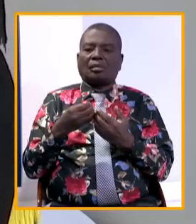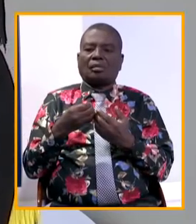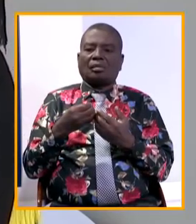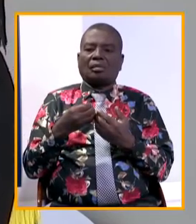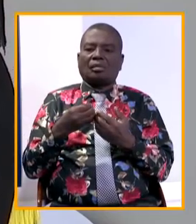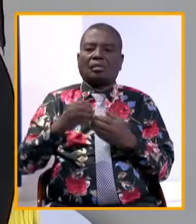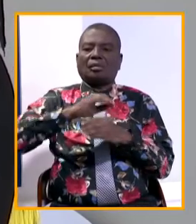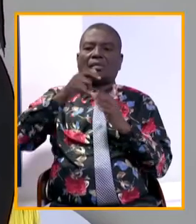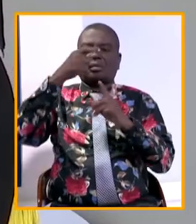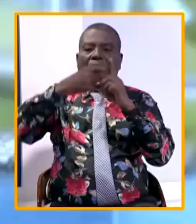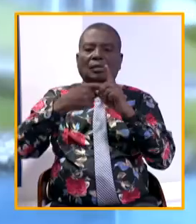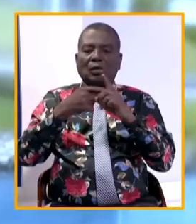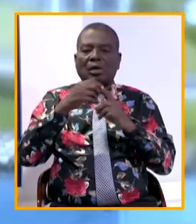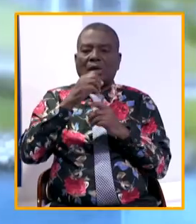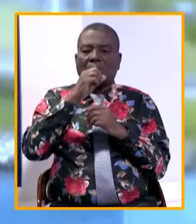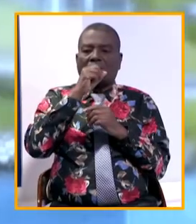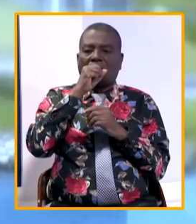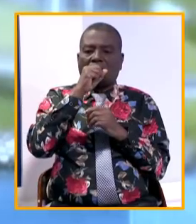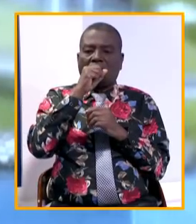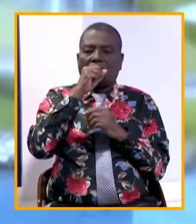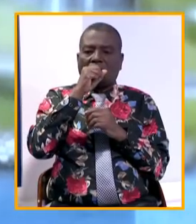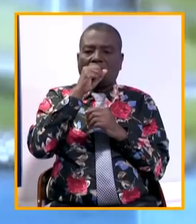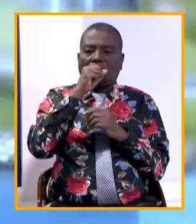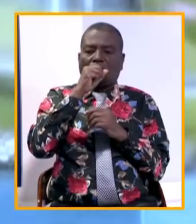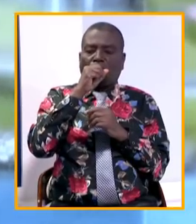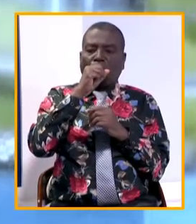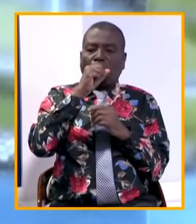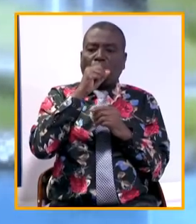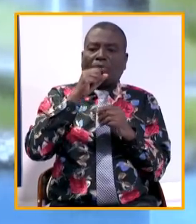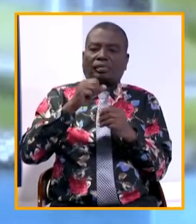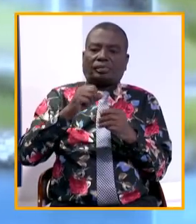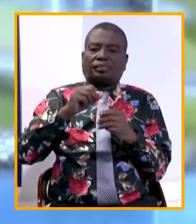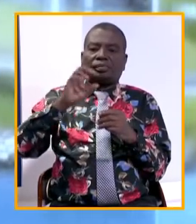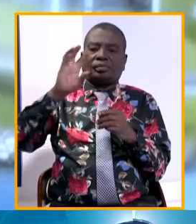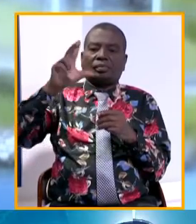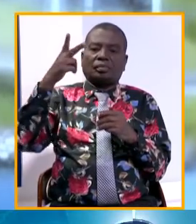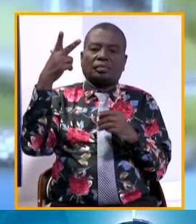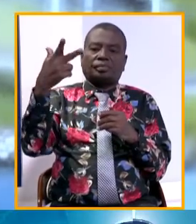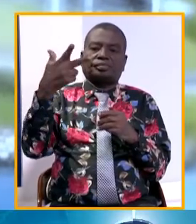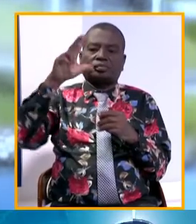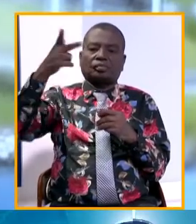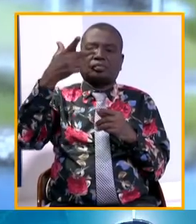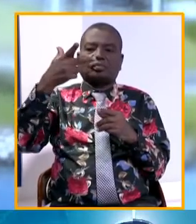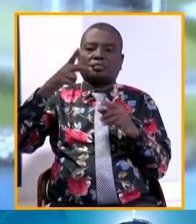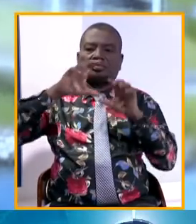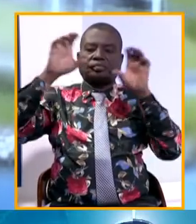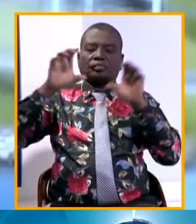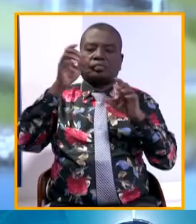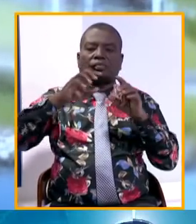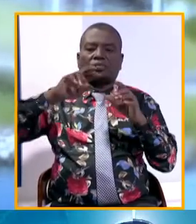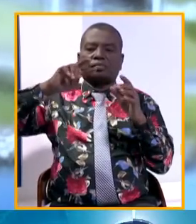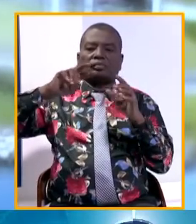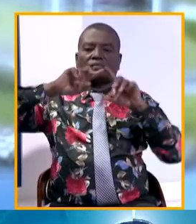ivoiriens tous les mois. Au chapitre culture, la 3e édition du concours de danse